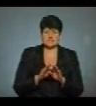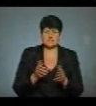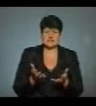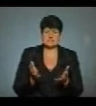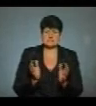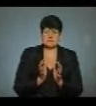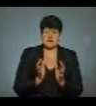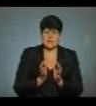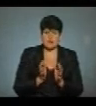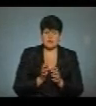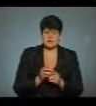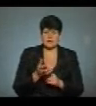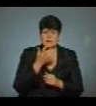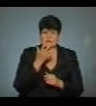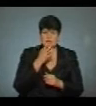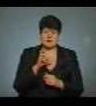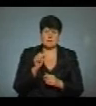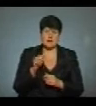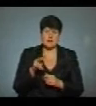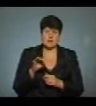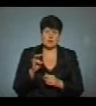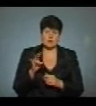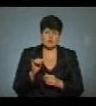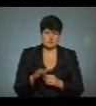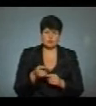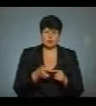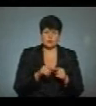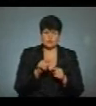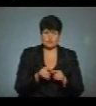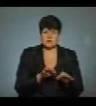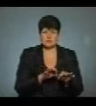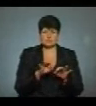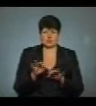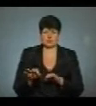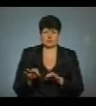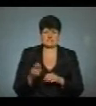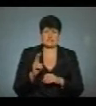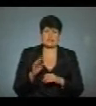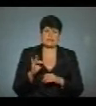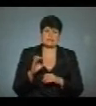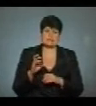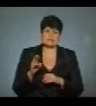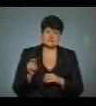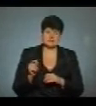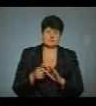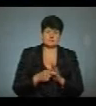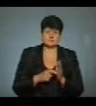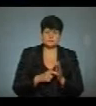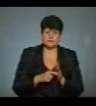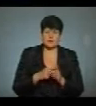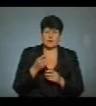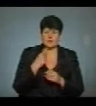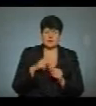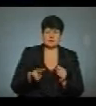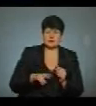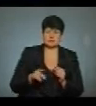зберігання кисневих балонів. Ось по цьому киснепроводу транспортується кисень до палат. За словами